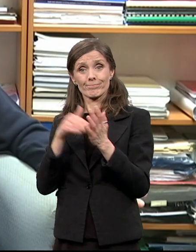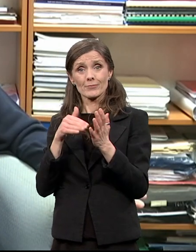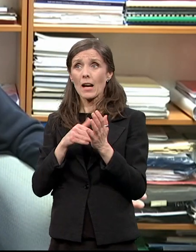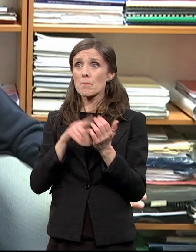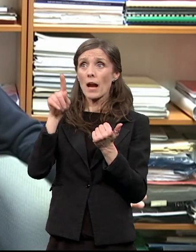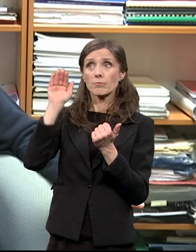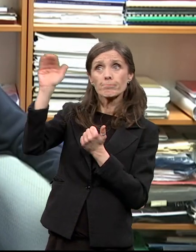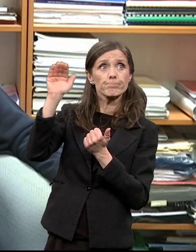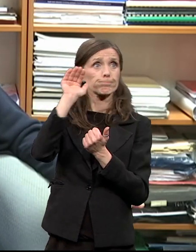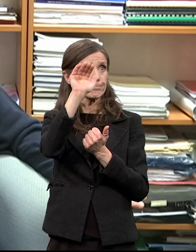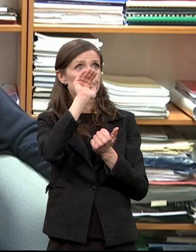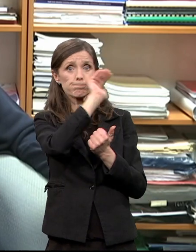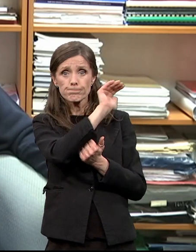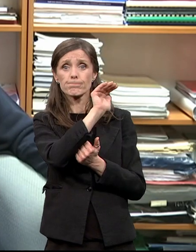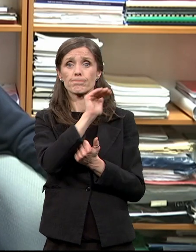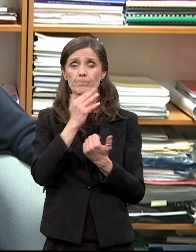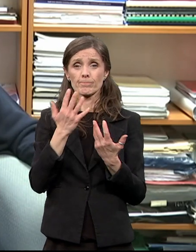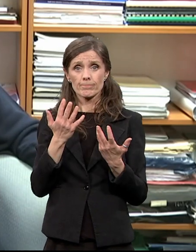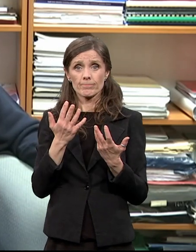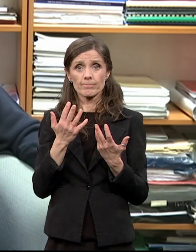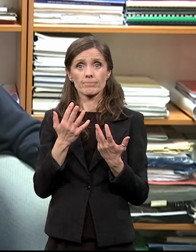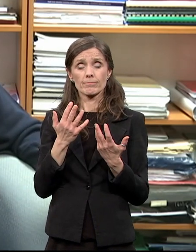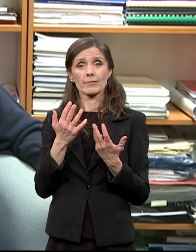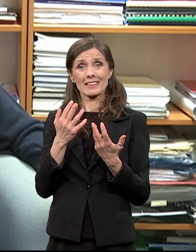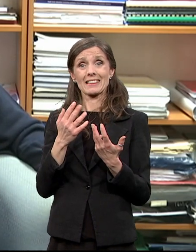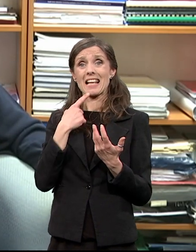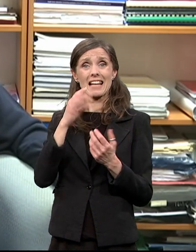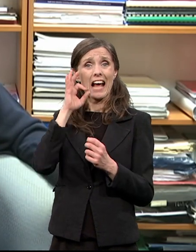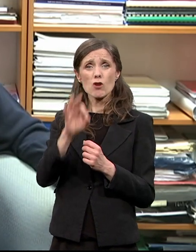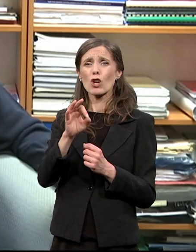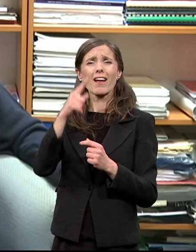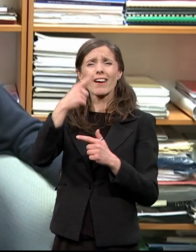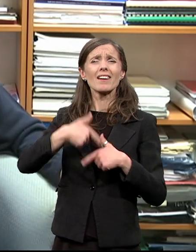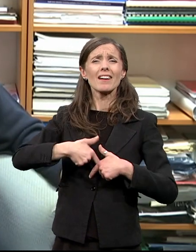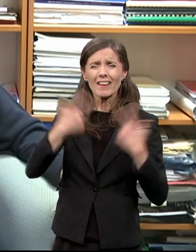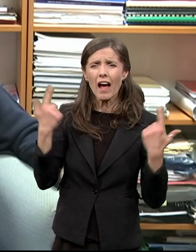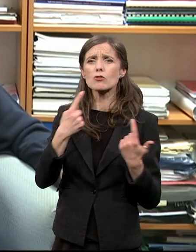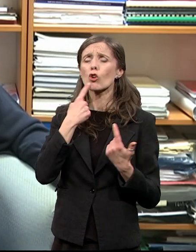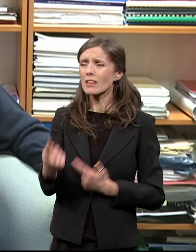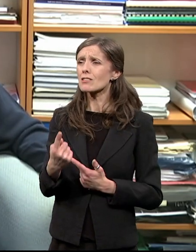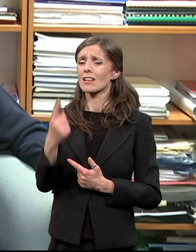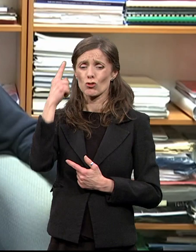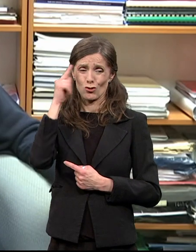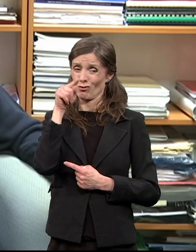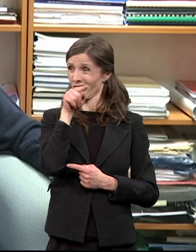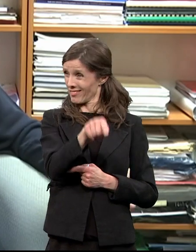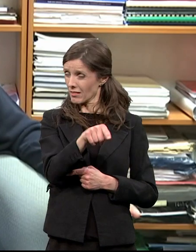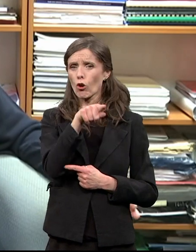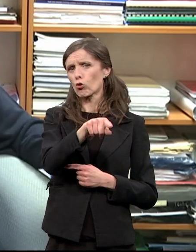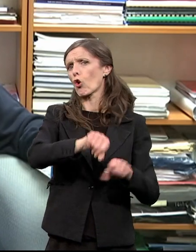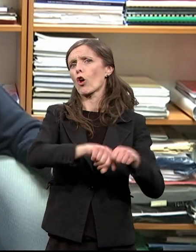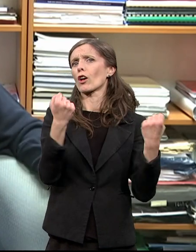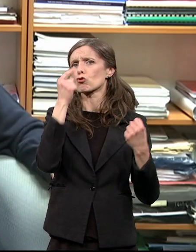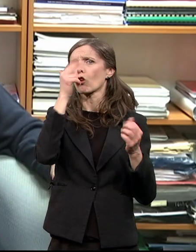ukaže na ovaj problem. Da se upre prstom i kaže ovde i ovde se krše ljudska